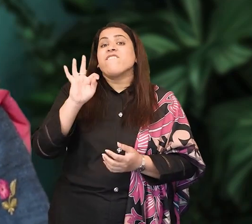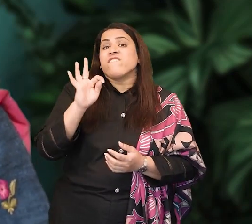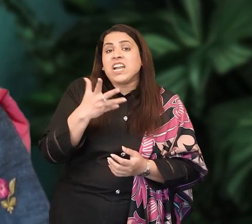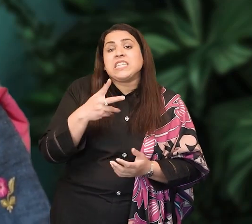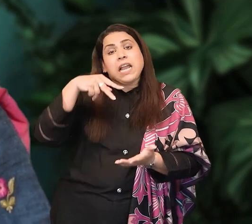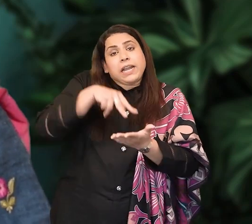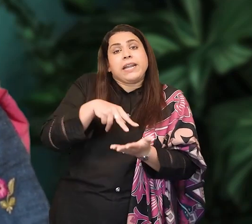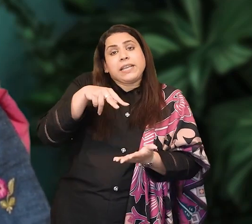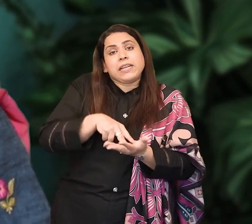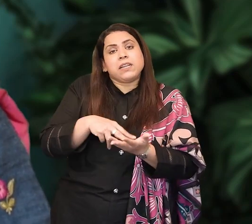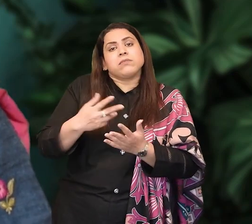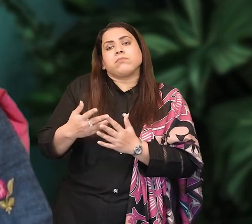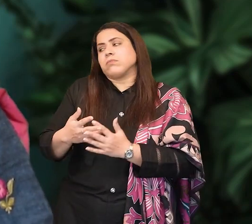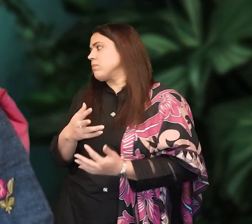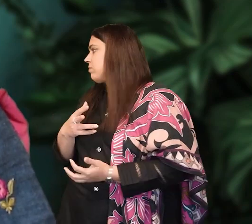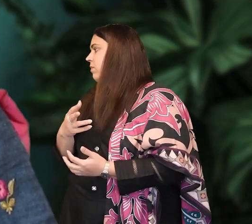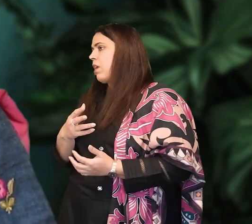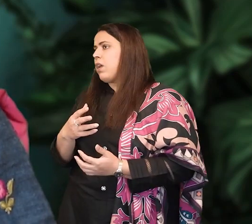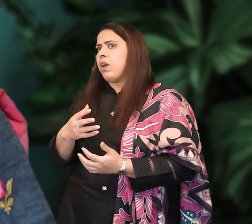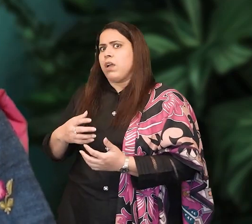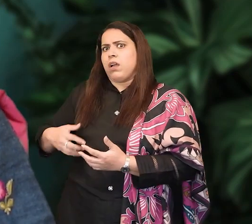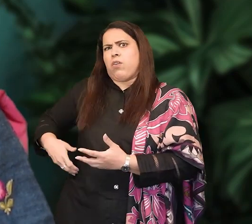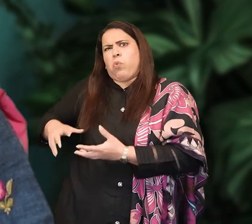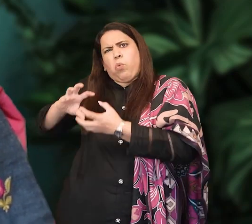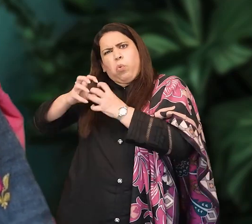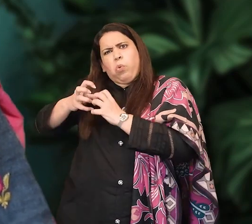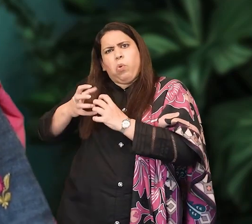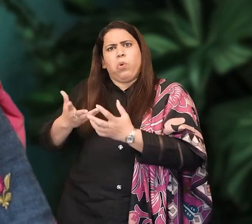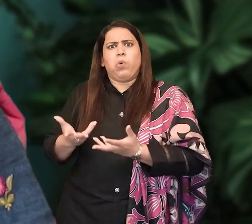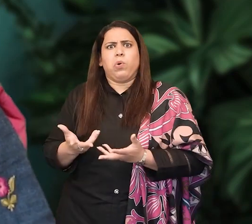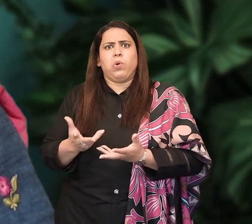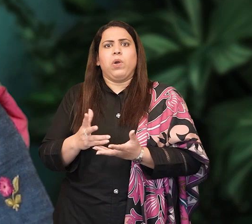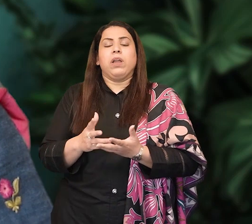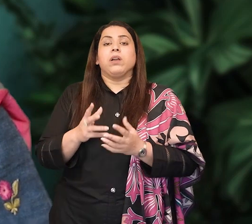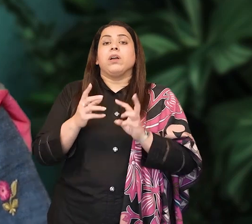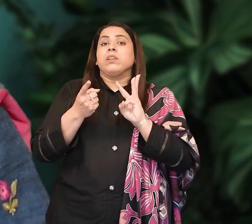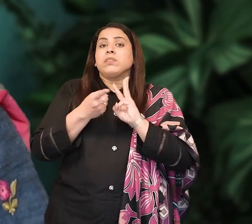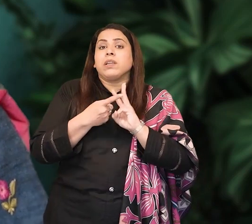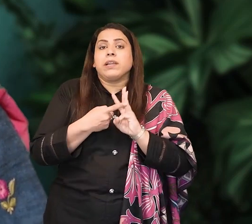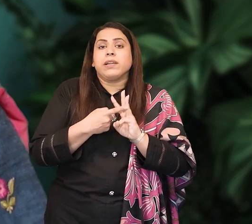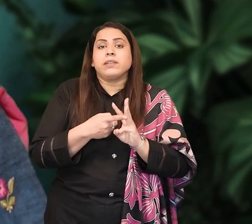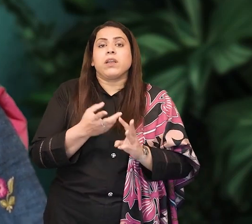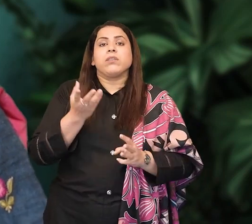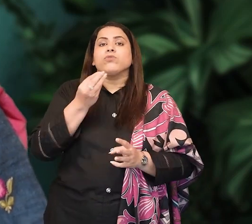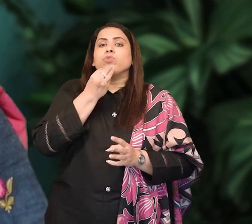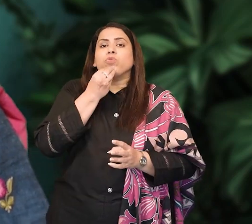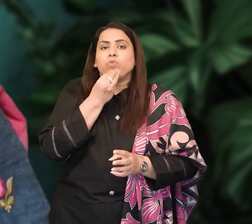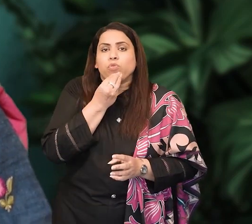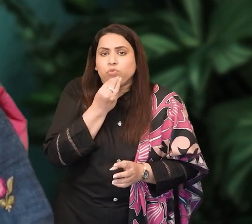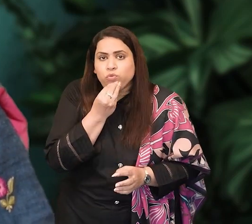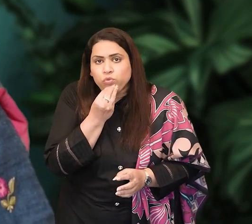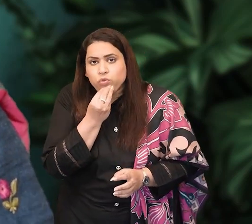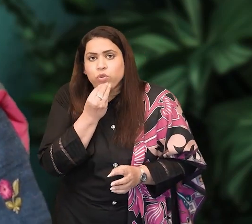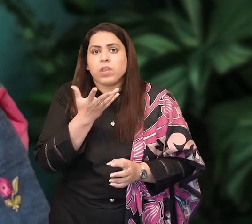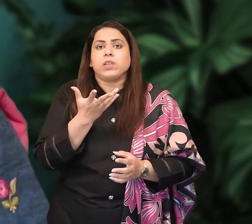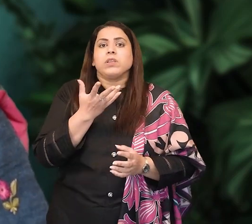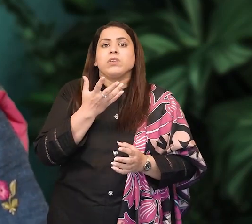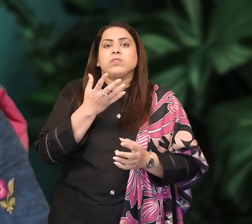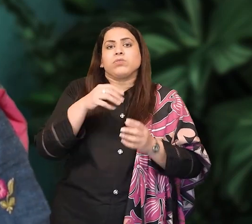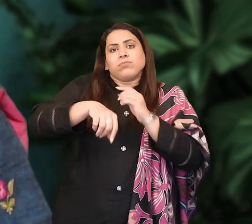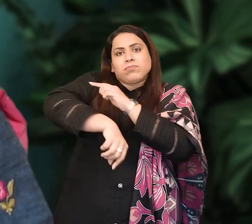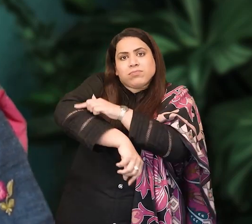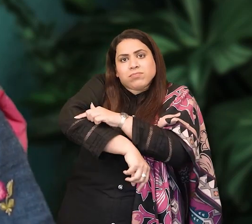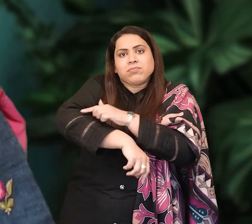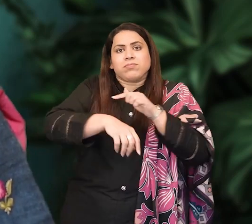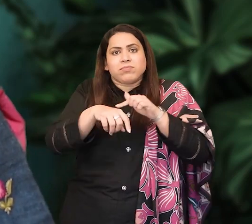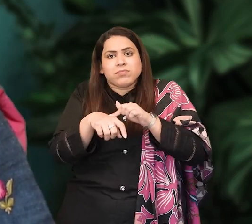से खड़े खड़े आपने सडन टर्न किया और आपकी नर्व कंप्रेस हो गई। थर्डली, रिस्क फैक्टर ये है कि वो ओल्ड एज लोग जिनकी जो मोहरें हैं